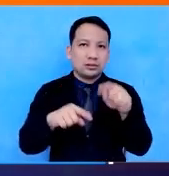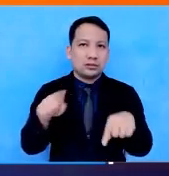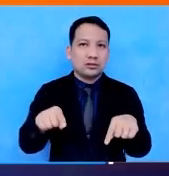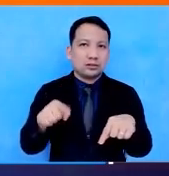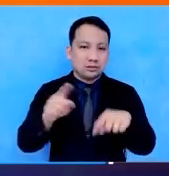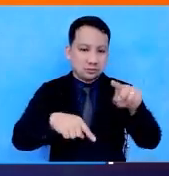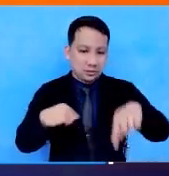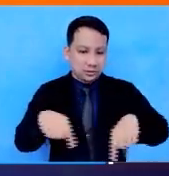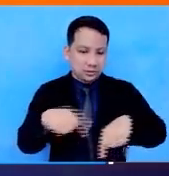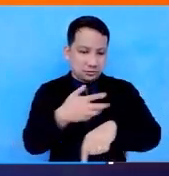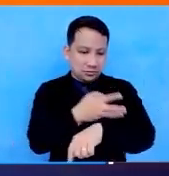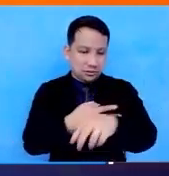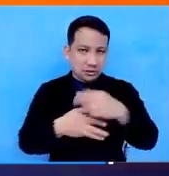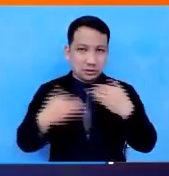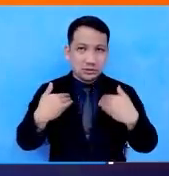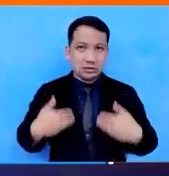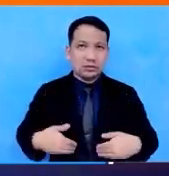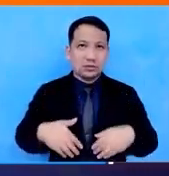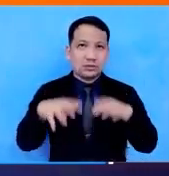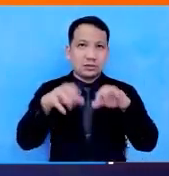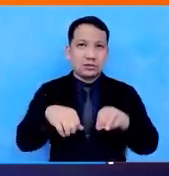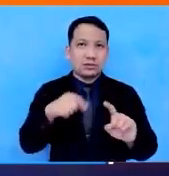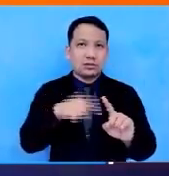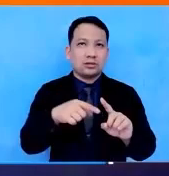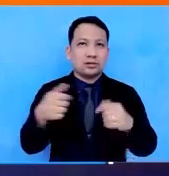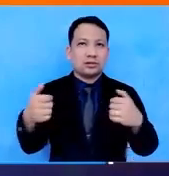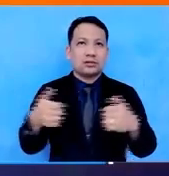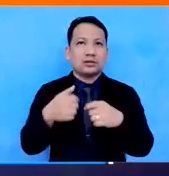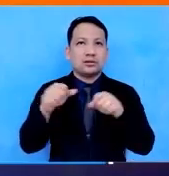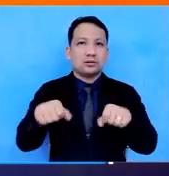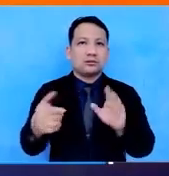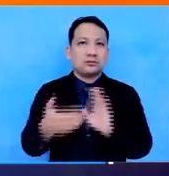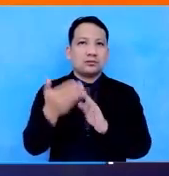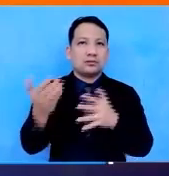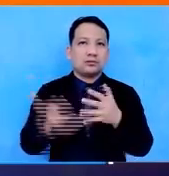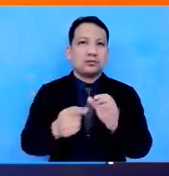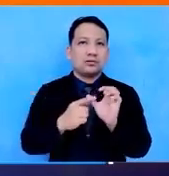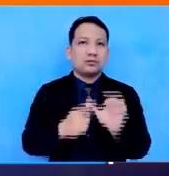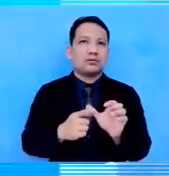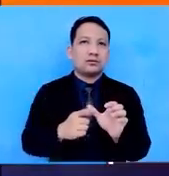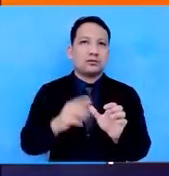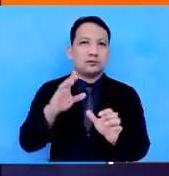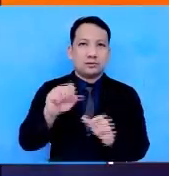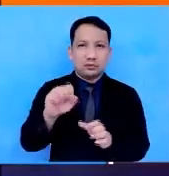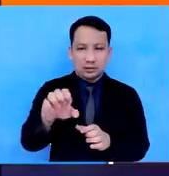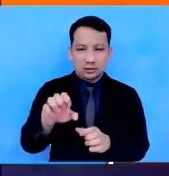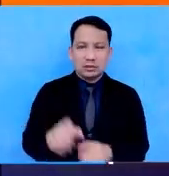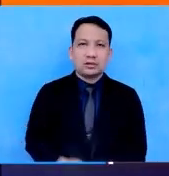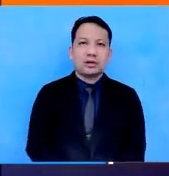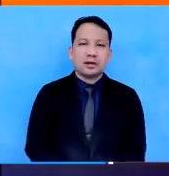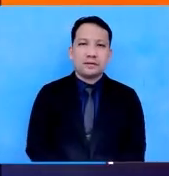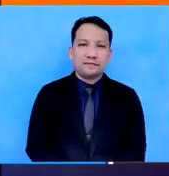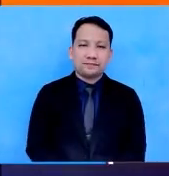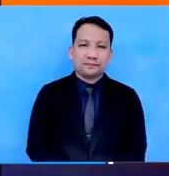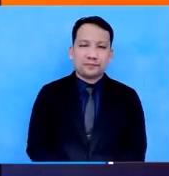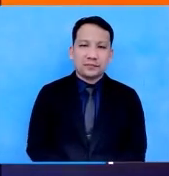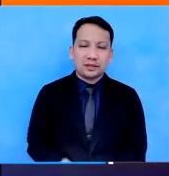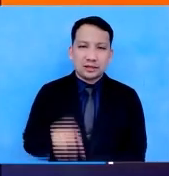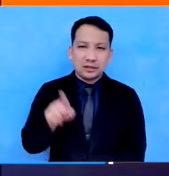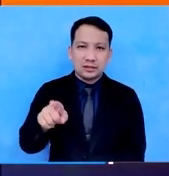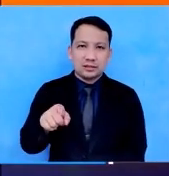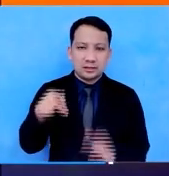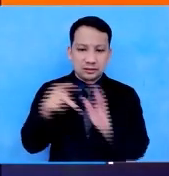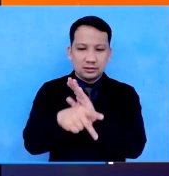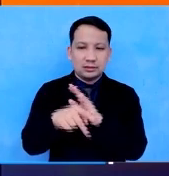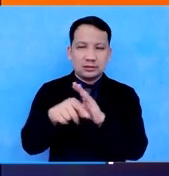ang inabot. Hawak na ng mga pulis ang rider na nahaharap sa patong-patong na kaso. Isang massacre ang tumambad sa